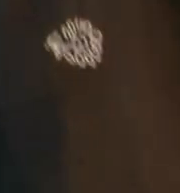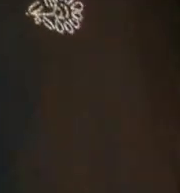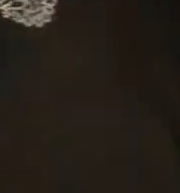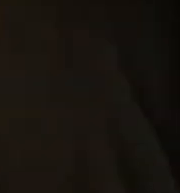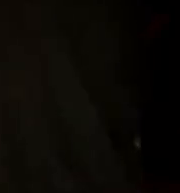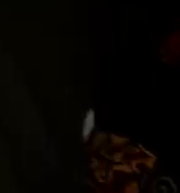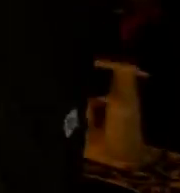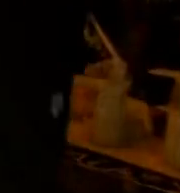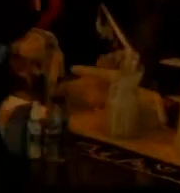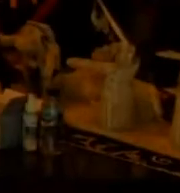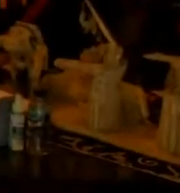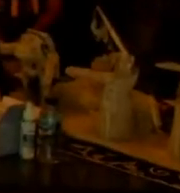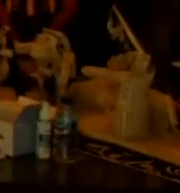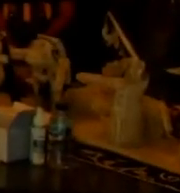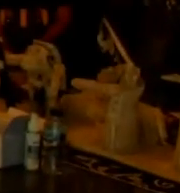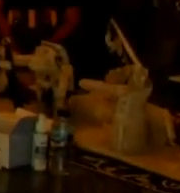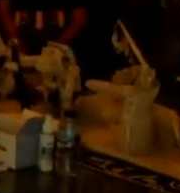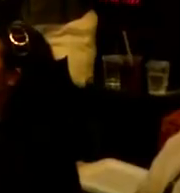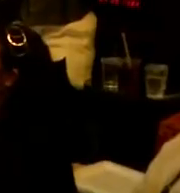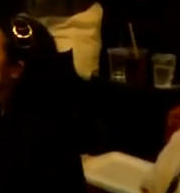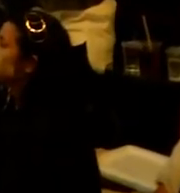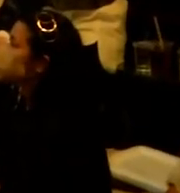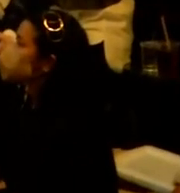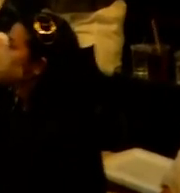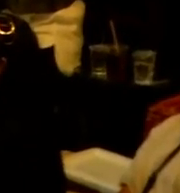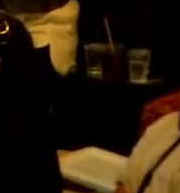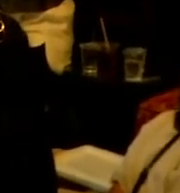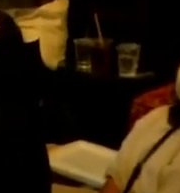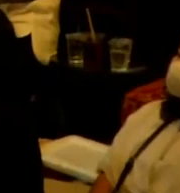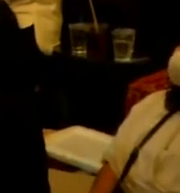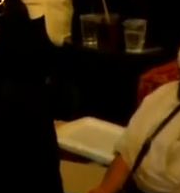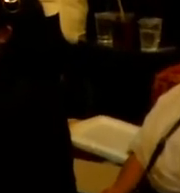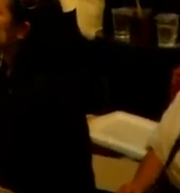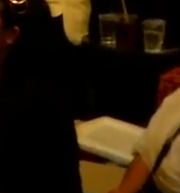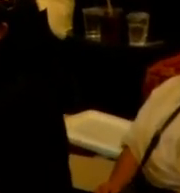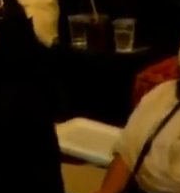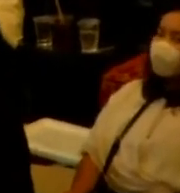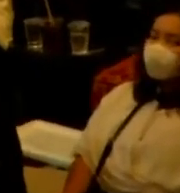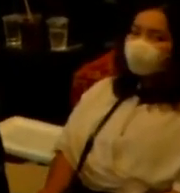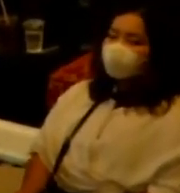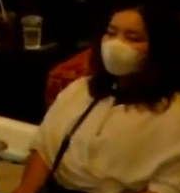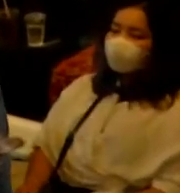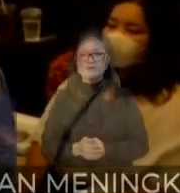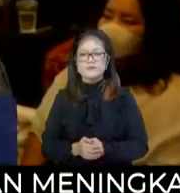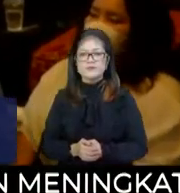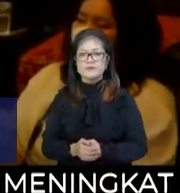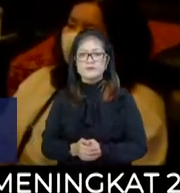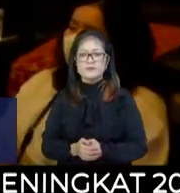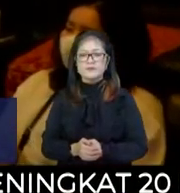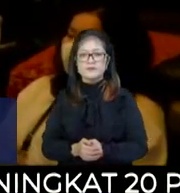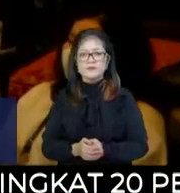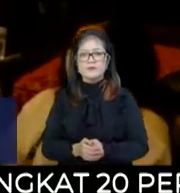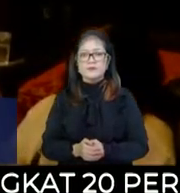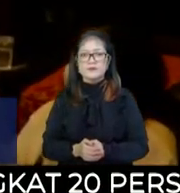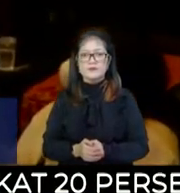Rencananya almarhumah Mieke Wijaya akan dimakamkan di TPU Tanah Kusir, Jakarta Selatan, Rabu siang, satu liang lahat dengan almarhum suami